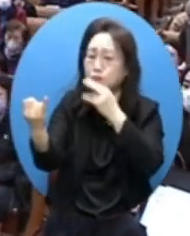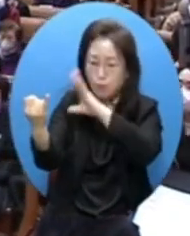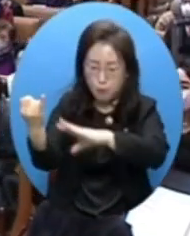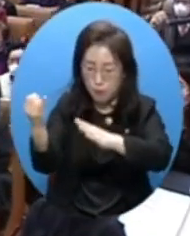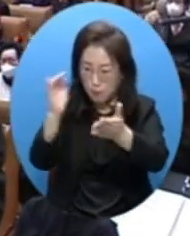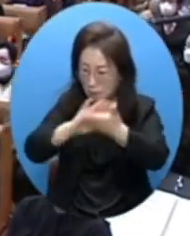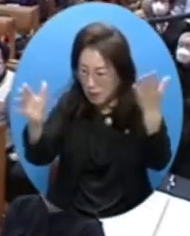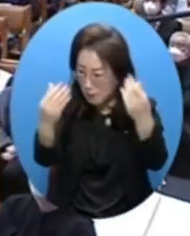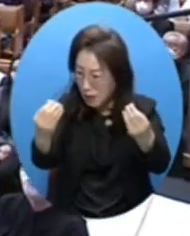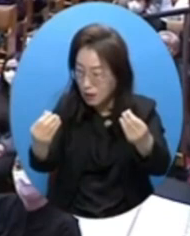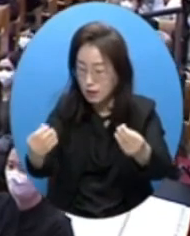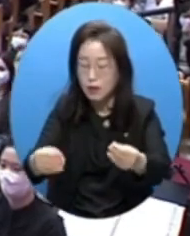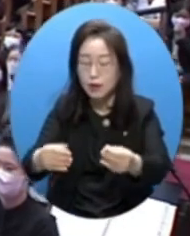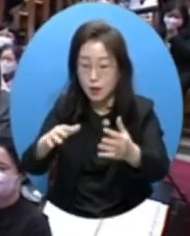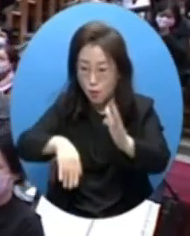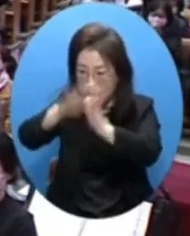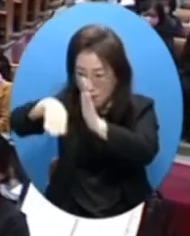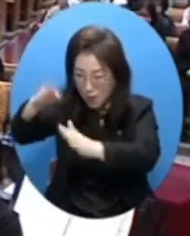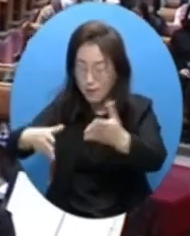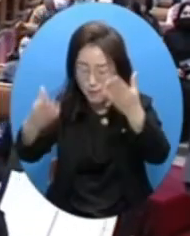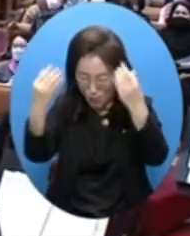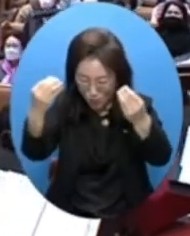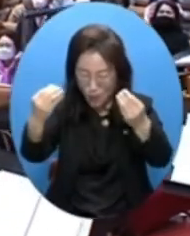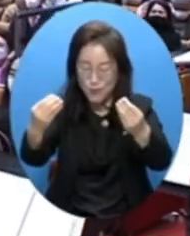꽉꽉 찼습니다. 됐다.